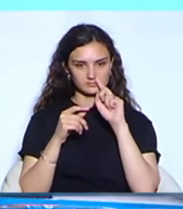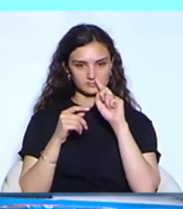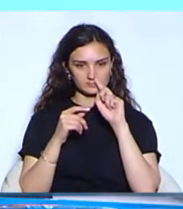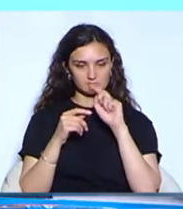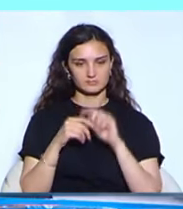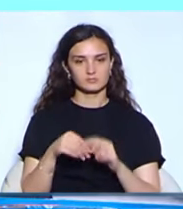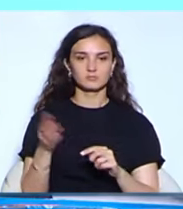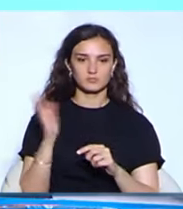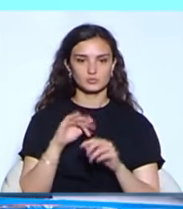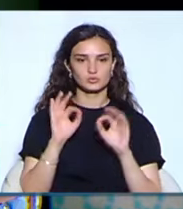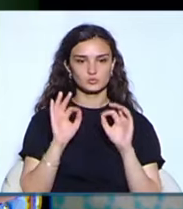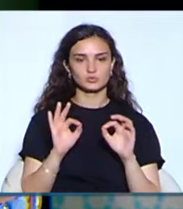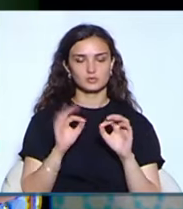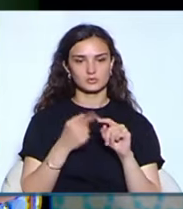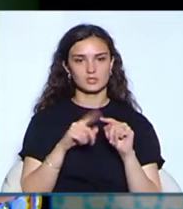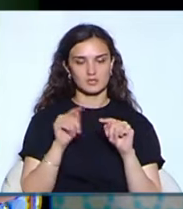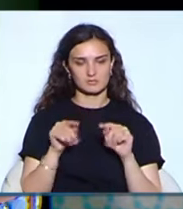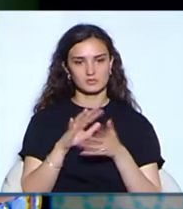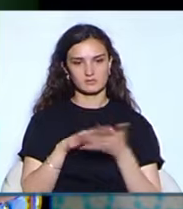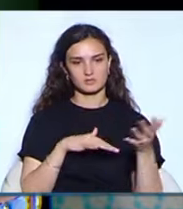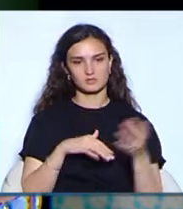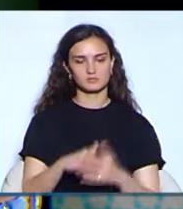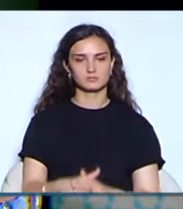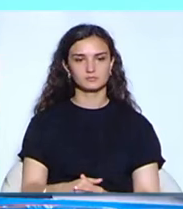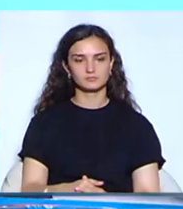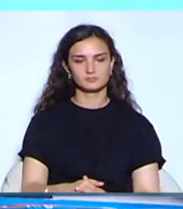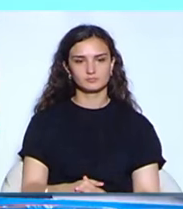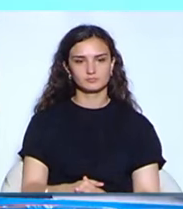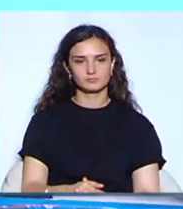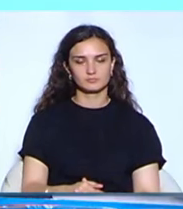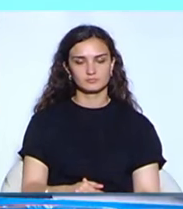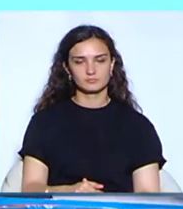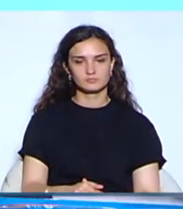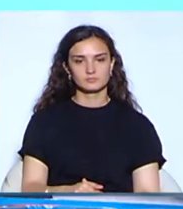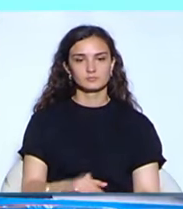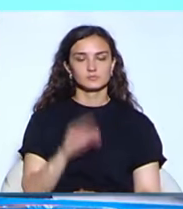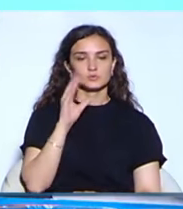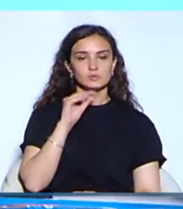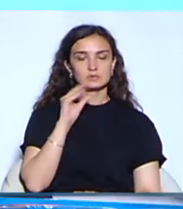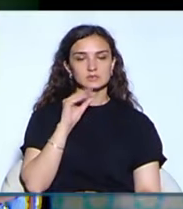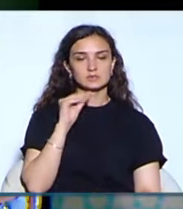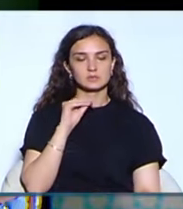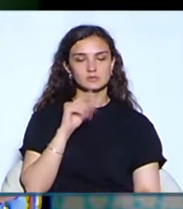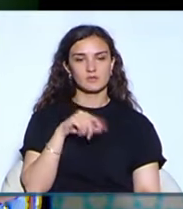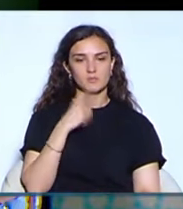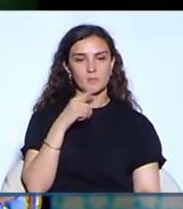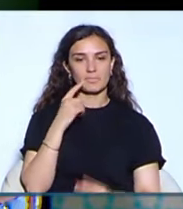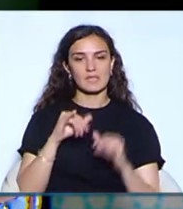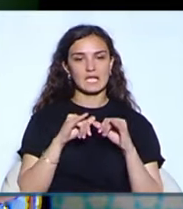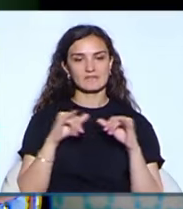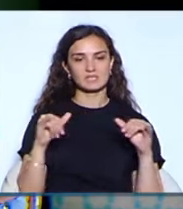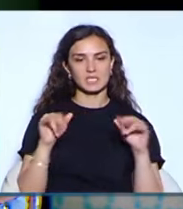სპეციალისტი ამაში. მოდით სწორედ ამ ნიშნით გავაგრძელოთ საუბარი. იცით რა შეიძლება საქმე? მე როდესაც ვამბობთ ჩვენ